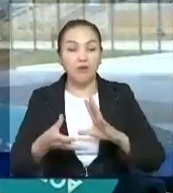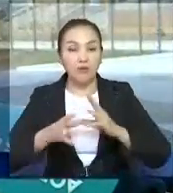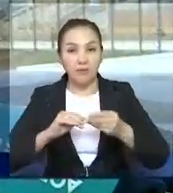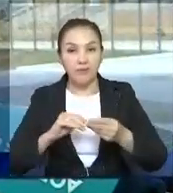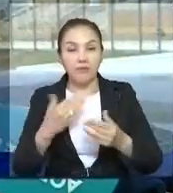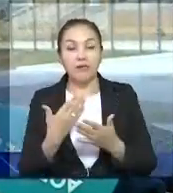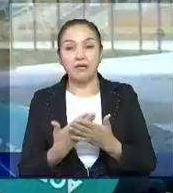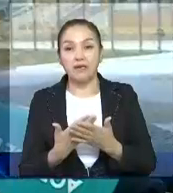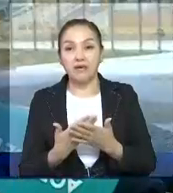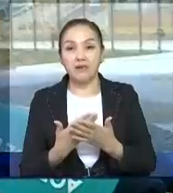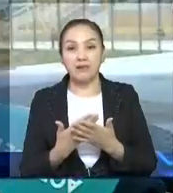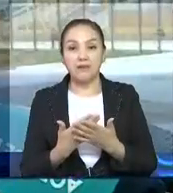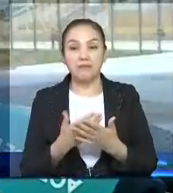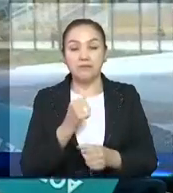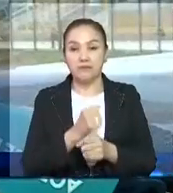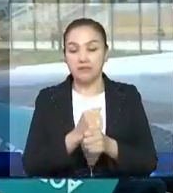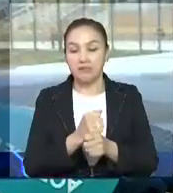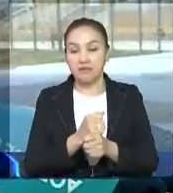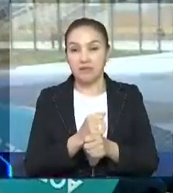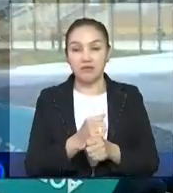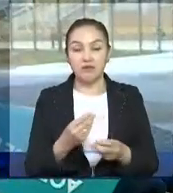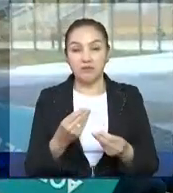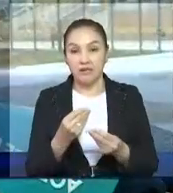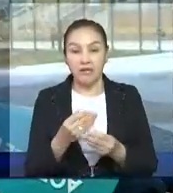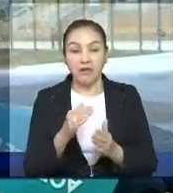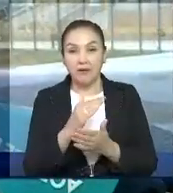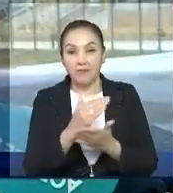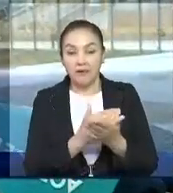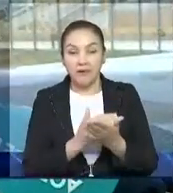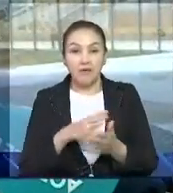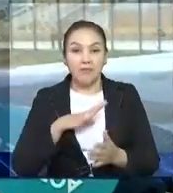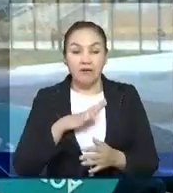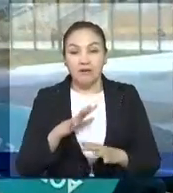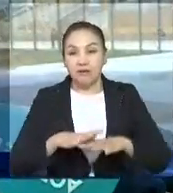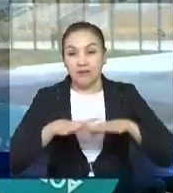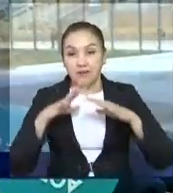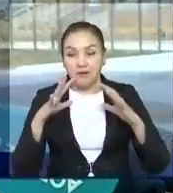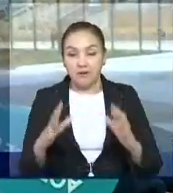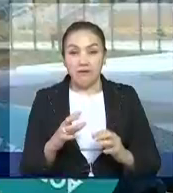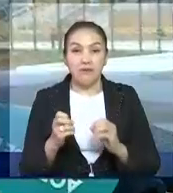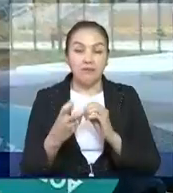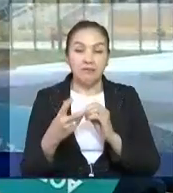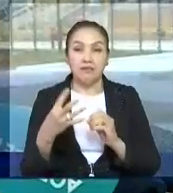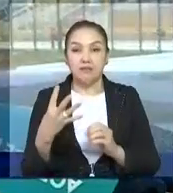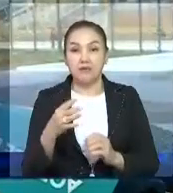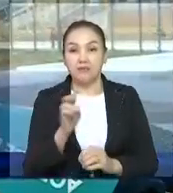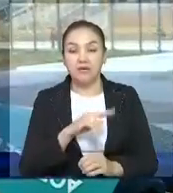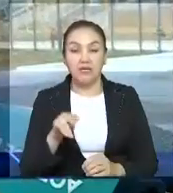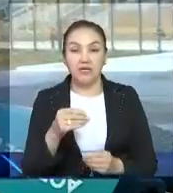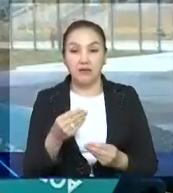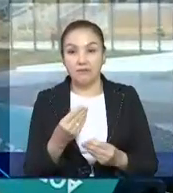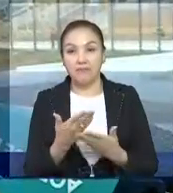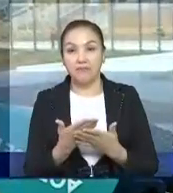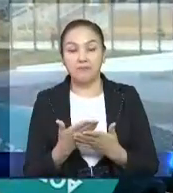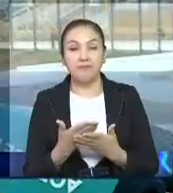сложности на период действия тарифа сумма инвестиционной программы была увеличена на 12,4 миллиарда тенге